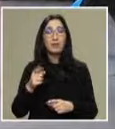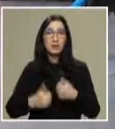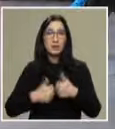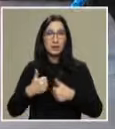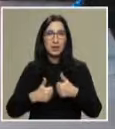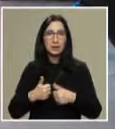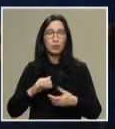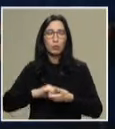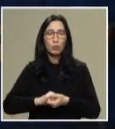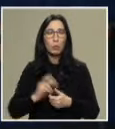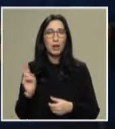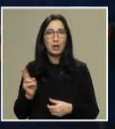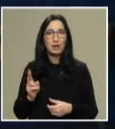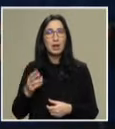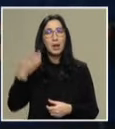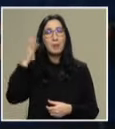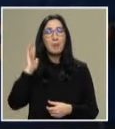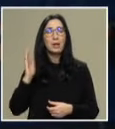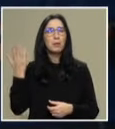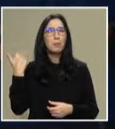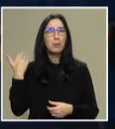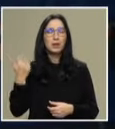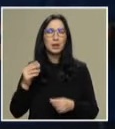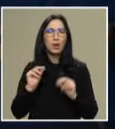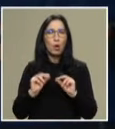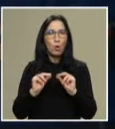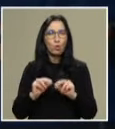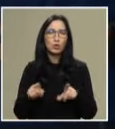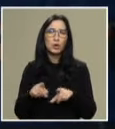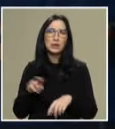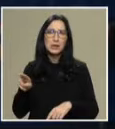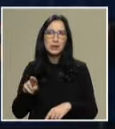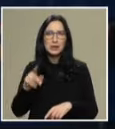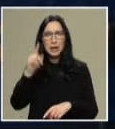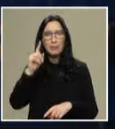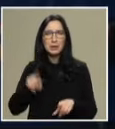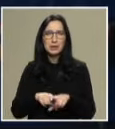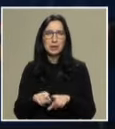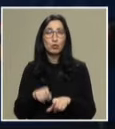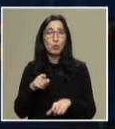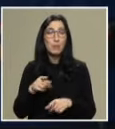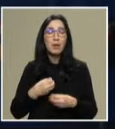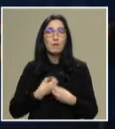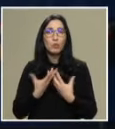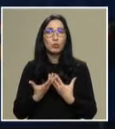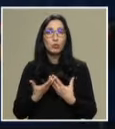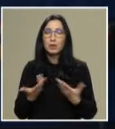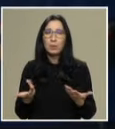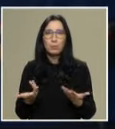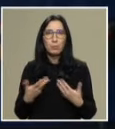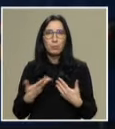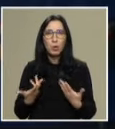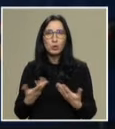клуб Калагия. Майка ми преди е учила и сестра ми също и те ме въодушевиха и просто исках